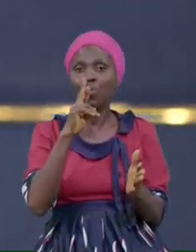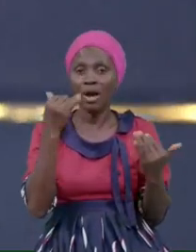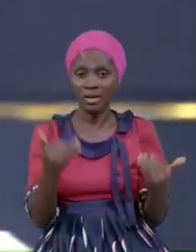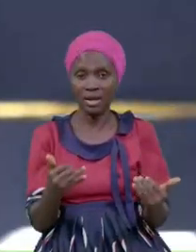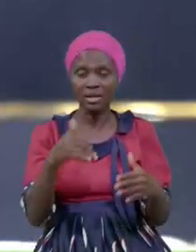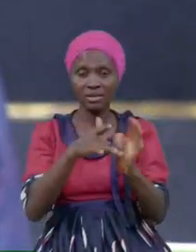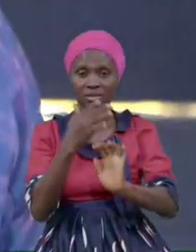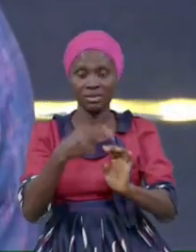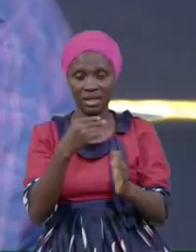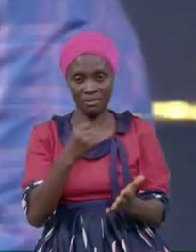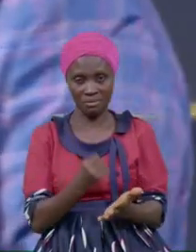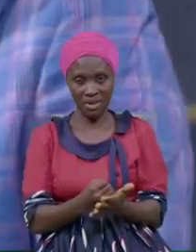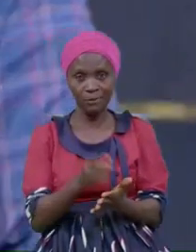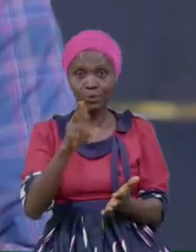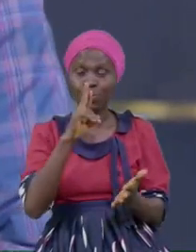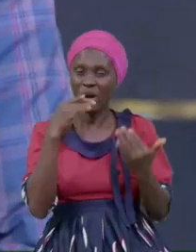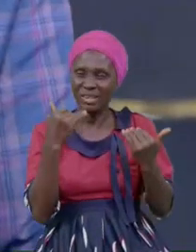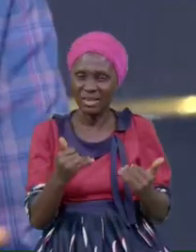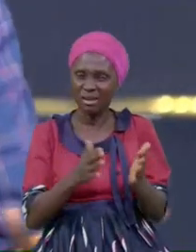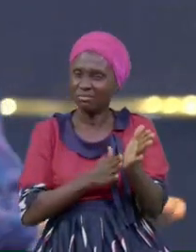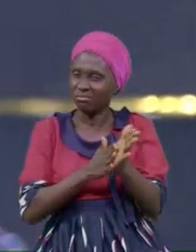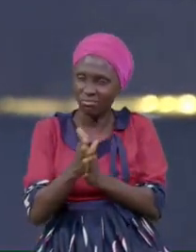les bonnes œuvres.